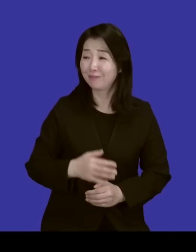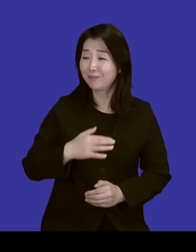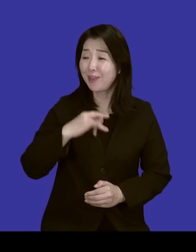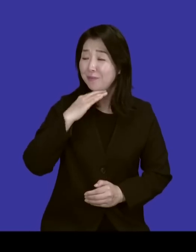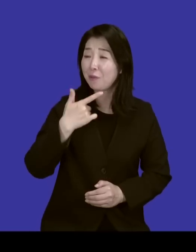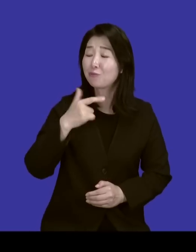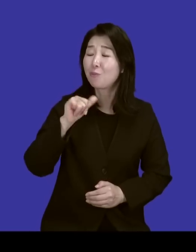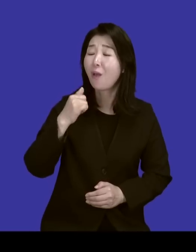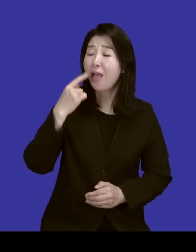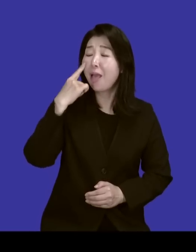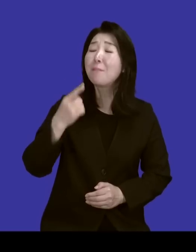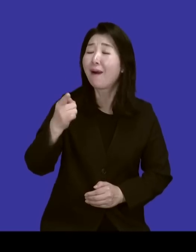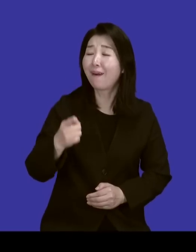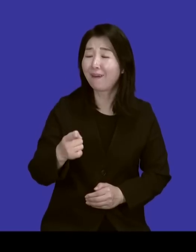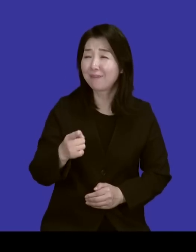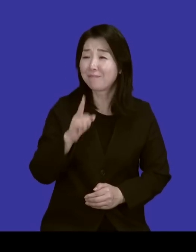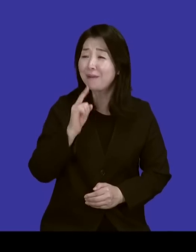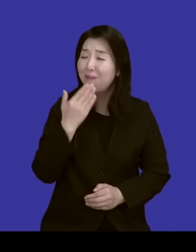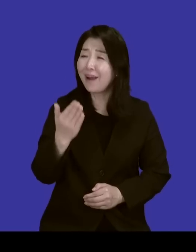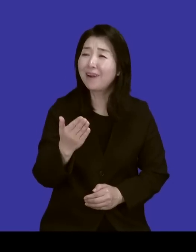나이가 돼봐라 그런 소리 할 수가 있나.